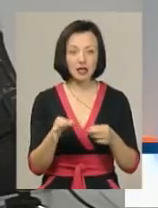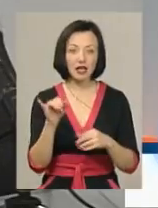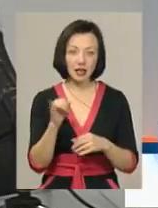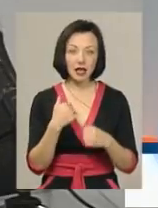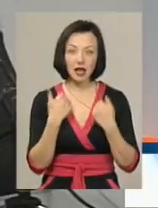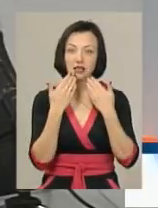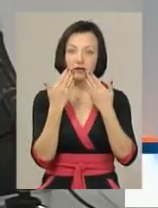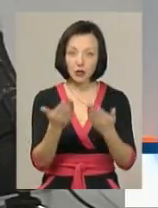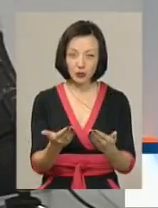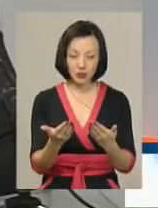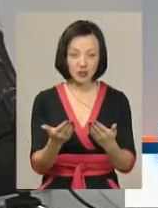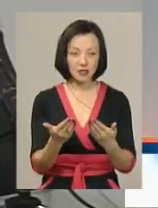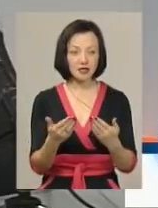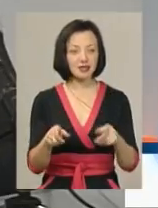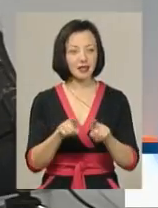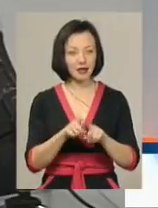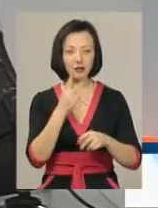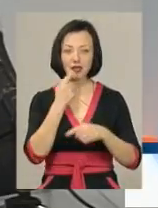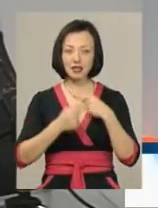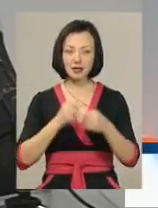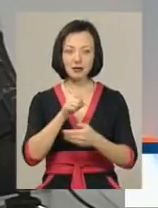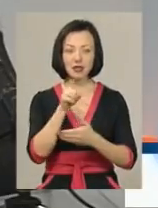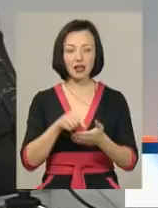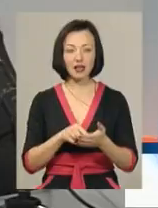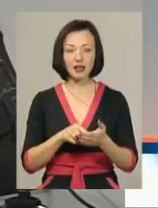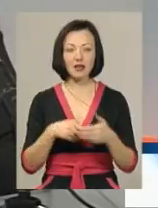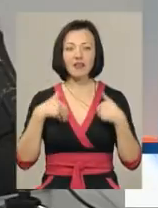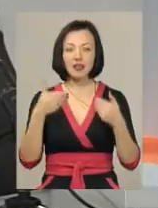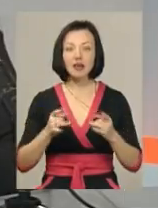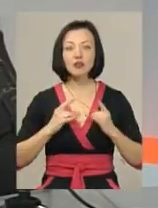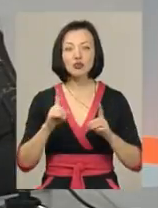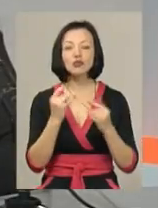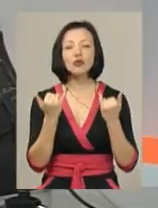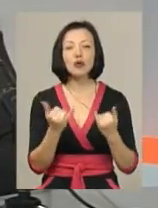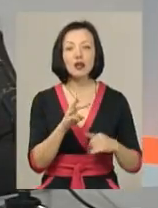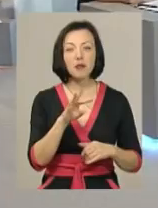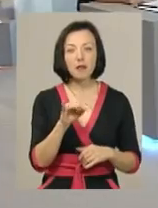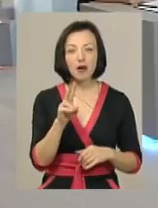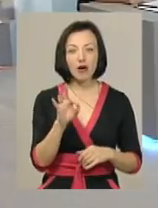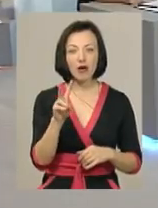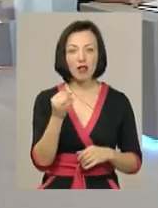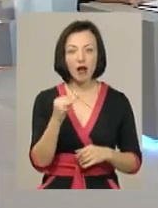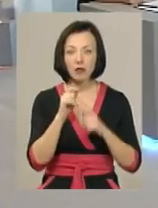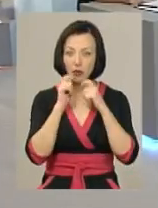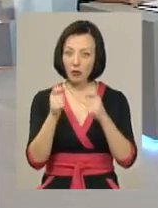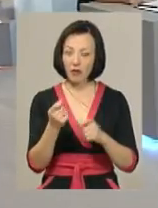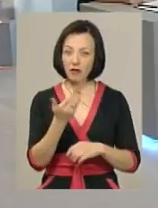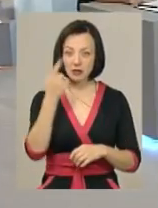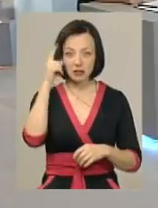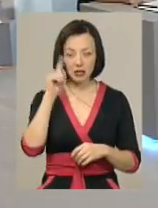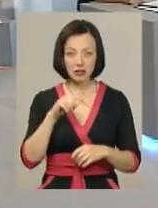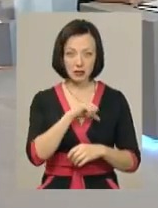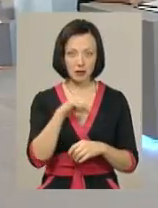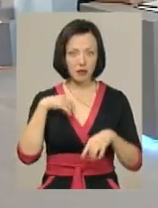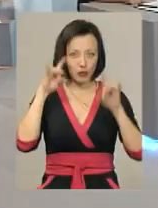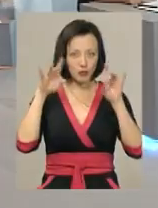звісно я до нього звернулась з таким традиційним запитанням кажу Вітаю тебе святом що тобі сьогодні Святий Миколай подарував і ви знаєте